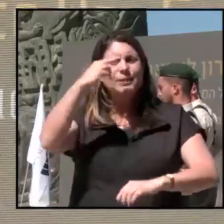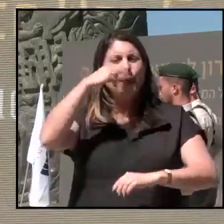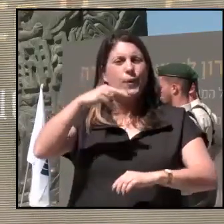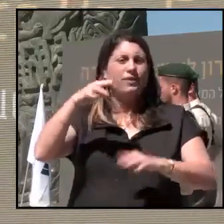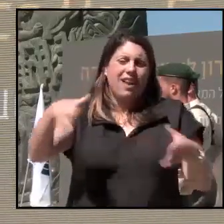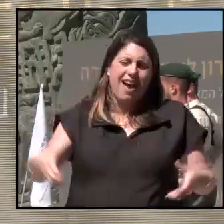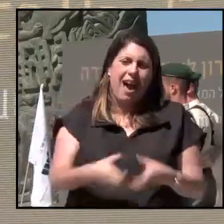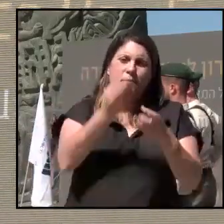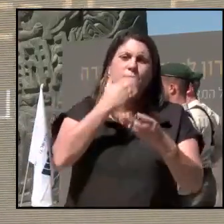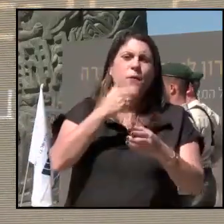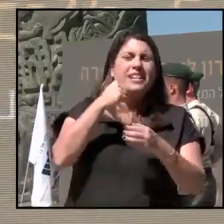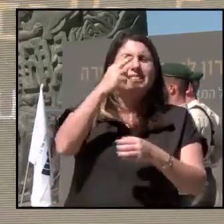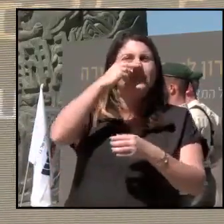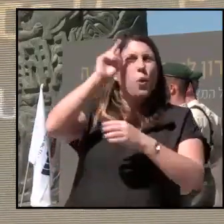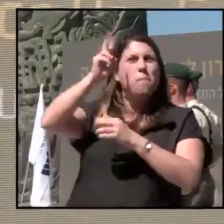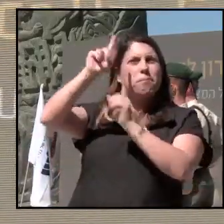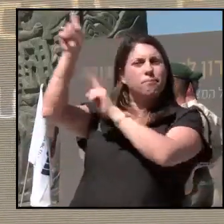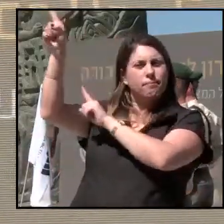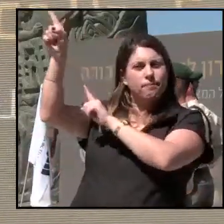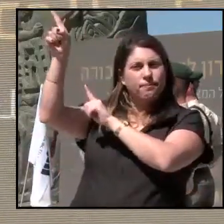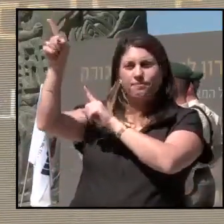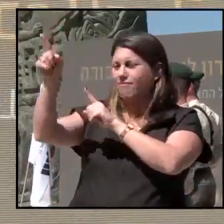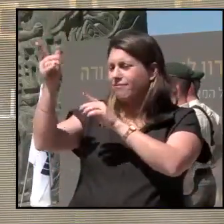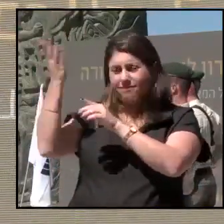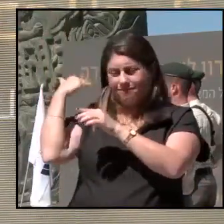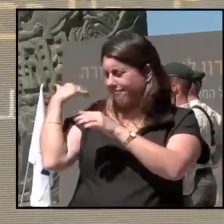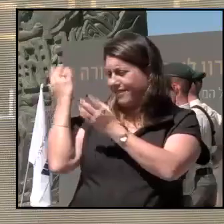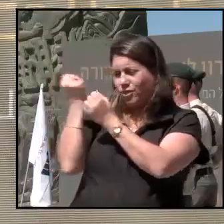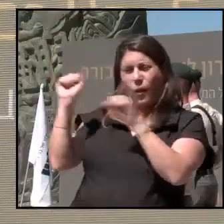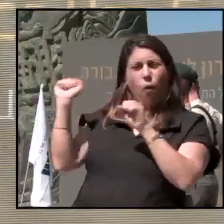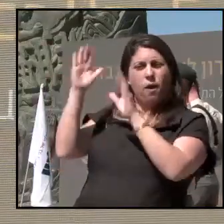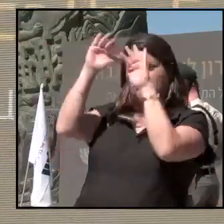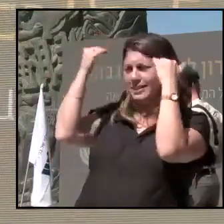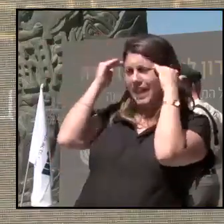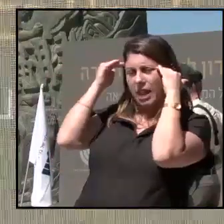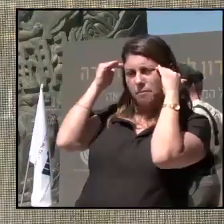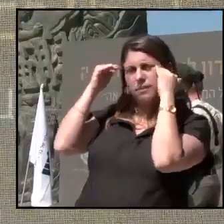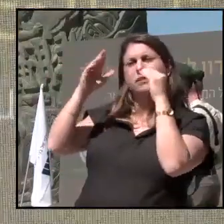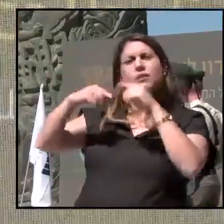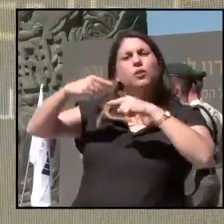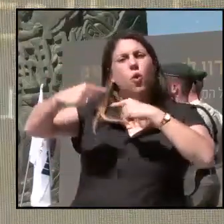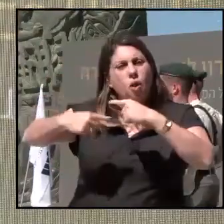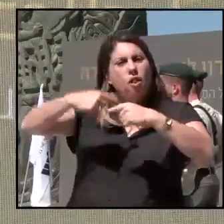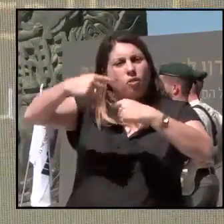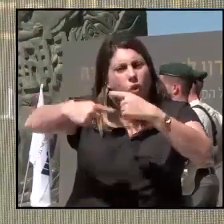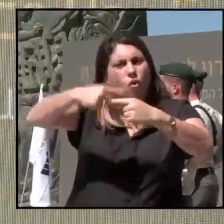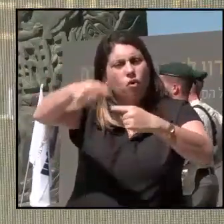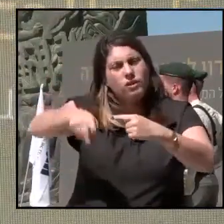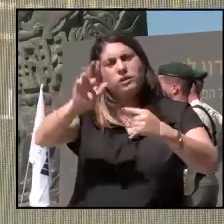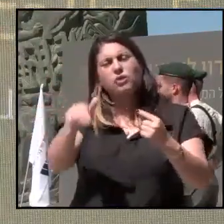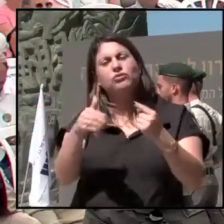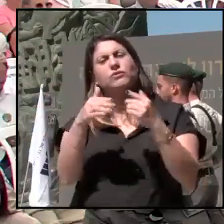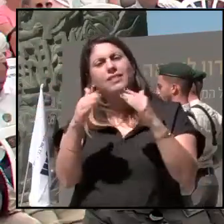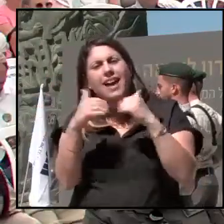בהם העם בגלויות בנכר. מאז השחרור מעבדות מצרים, יש לו לכל דור יהודי הגדה משלו,